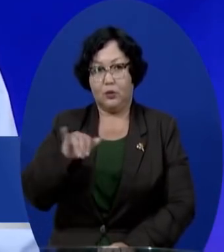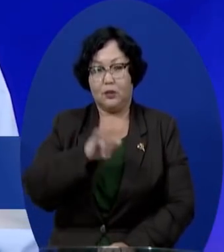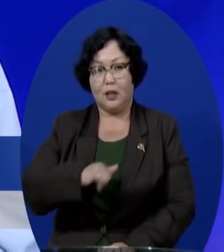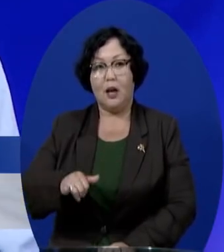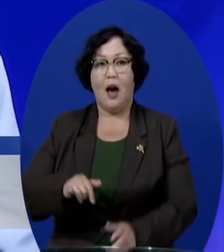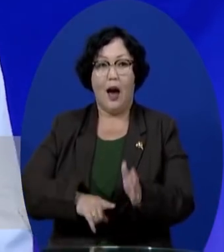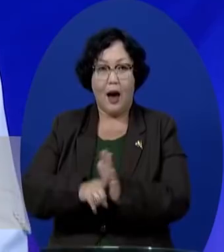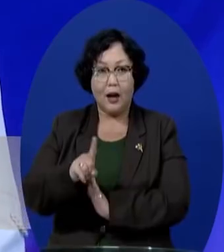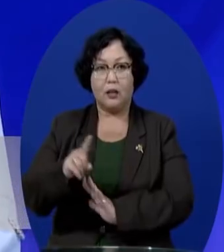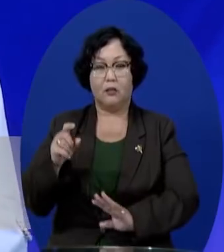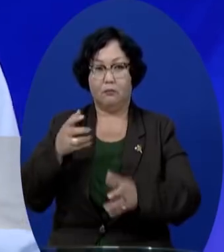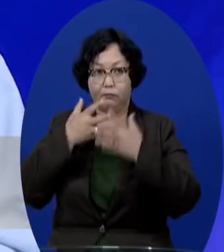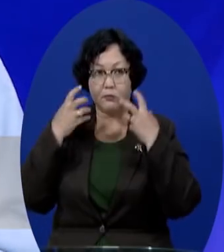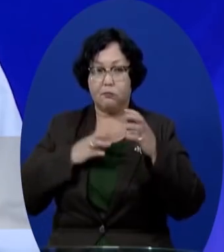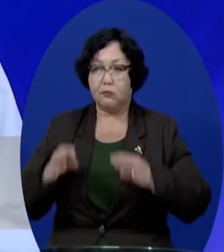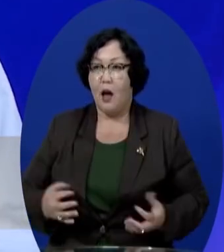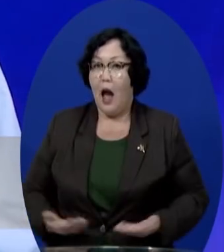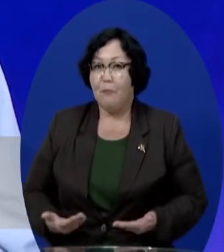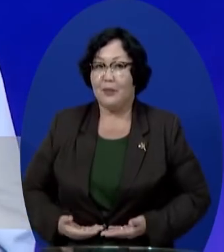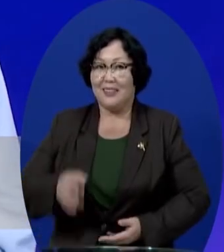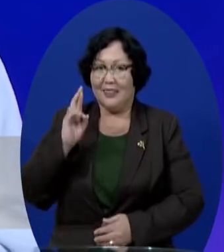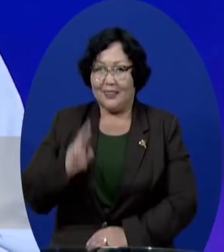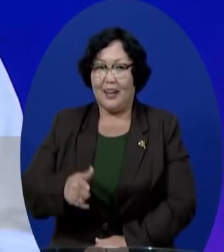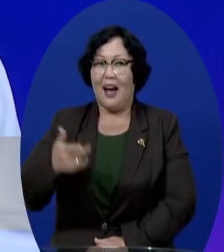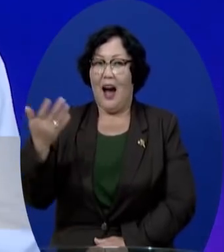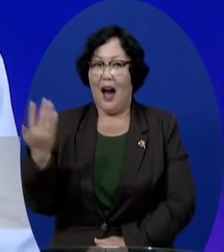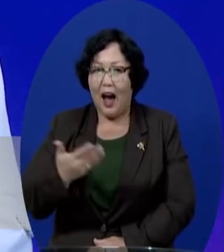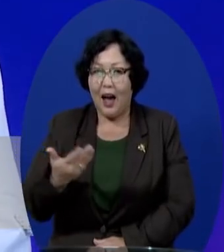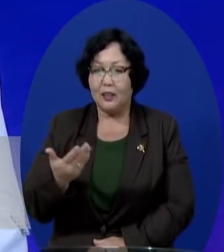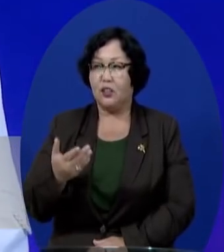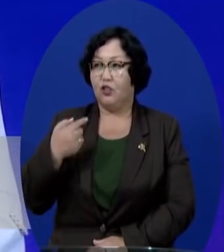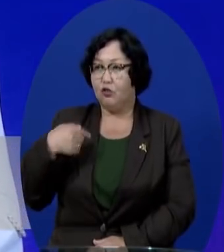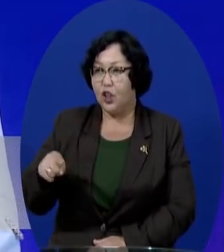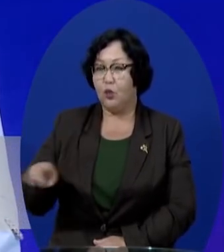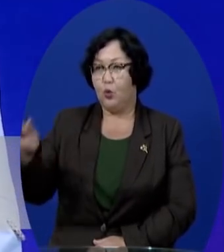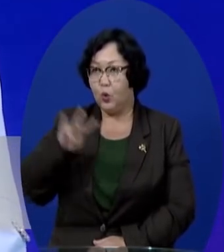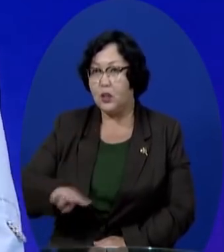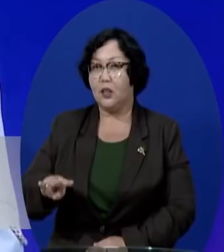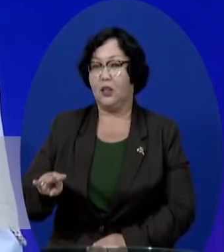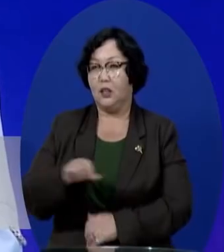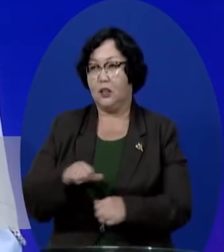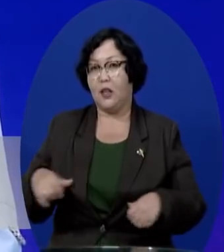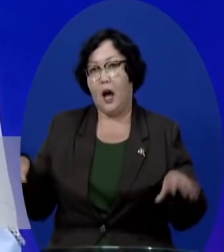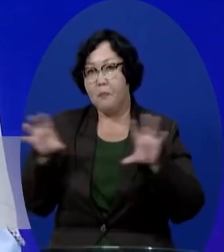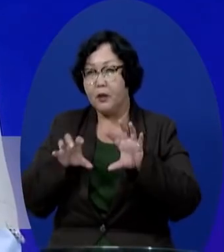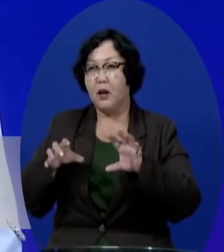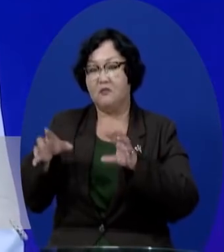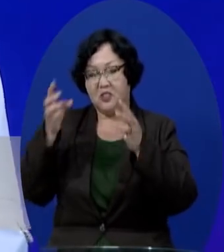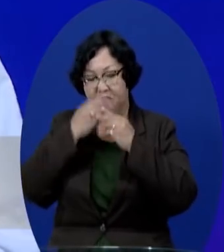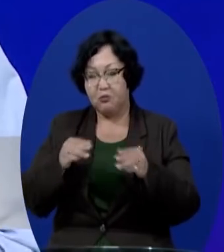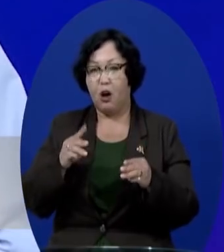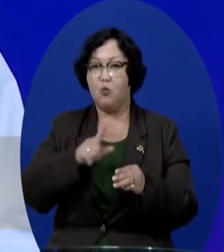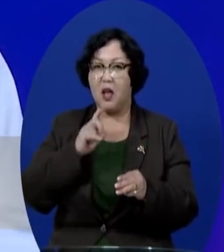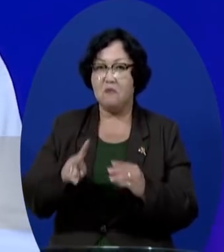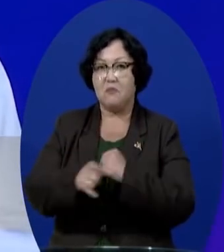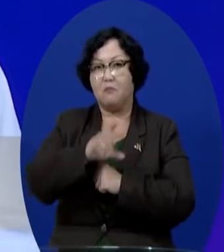ирвсийнхаа нэгтшил тархацын наривдсан мэдээллийг орон нутгтайгаа хамтран олон шинжилгээ ухааны байгууллага хүрээлэнгүүдтэй хамтран